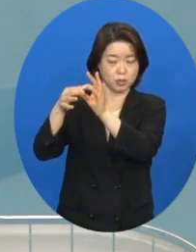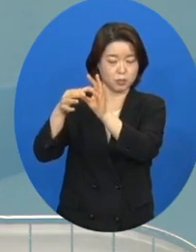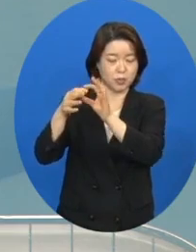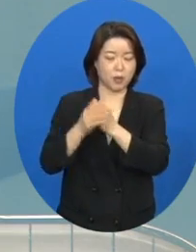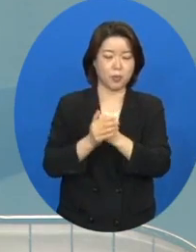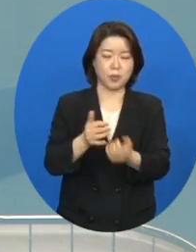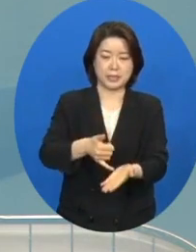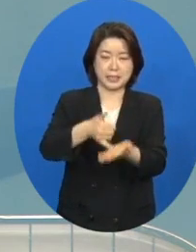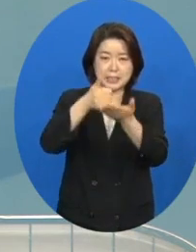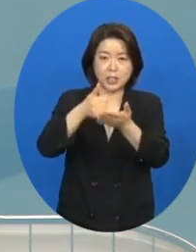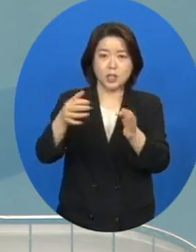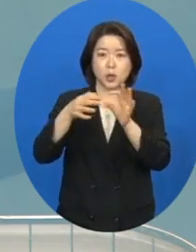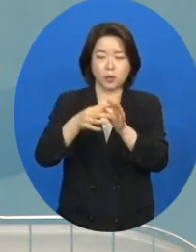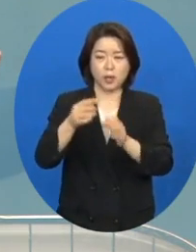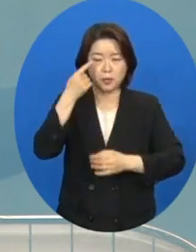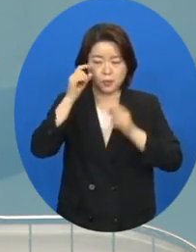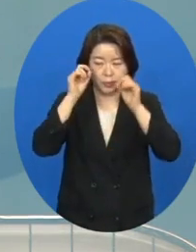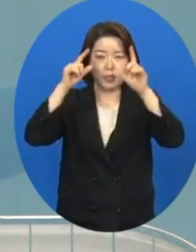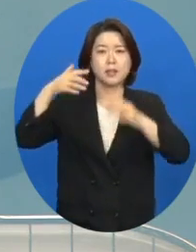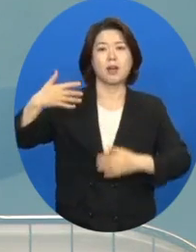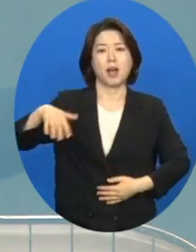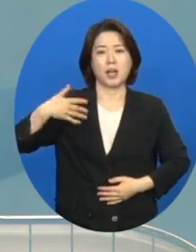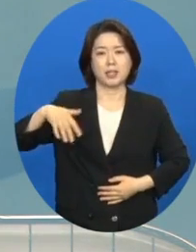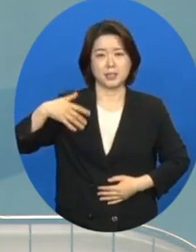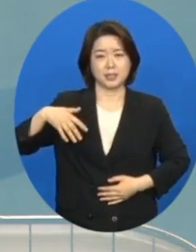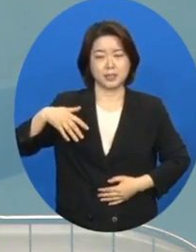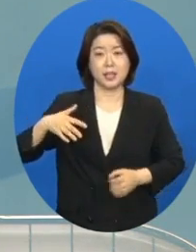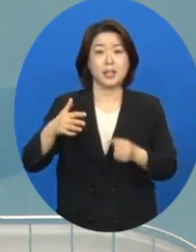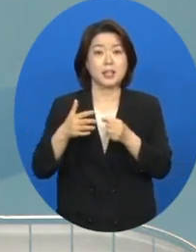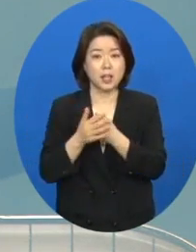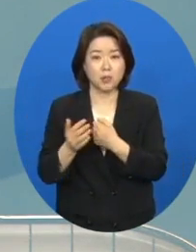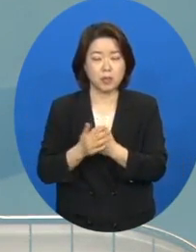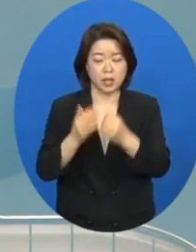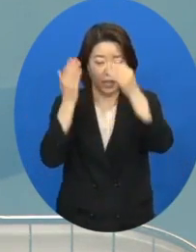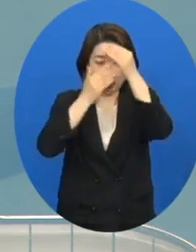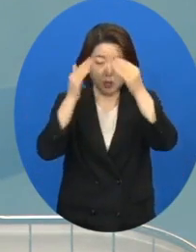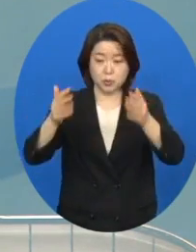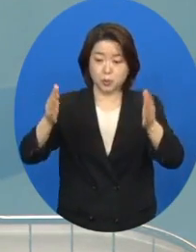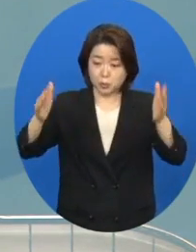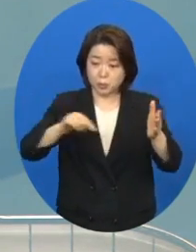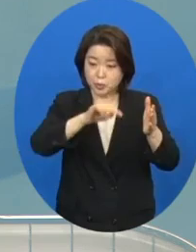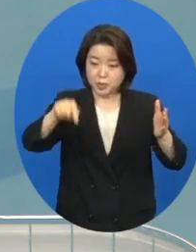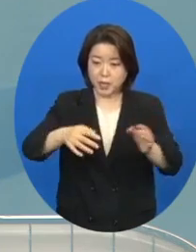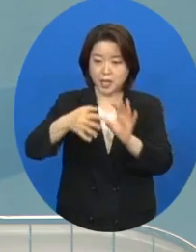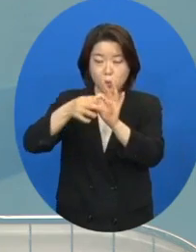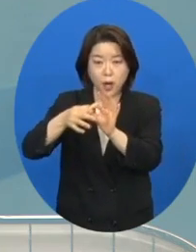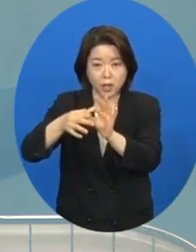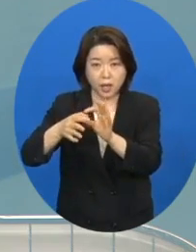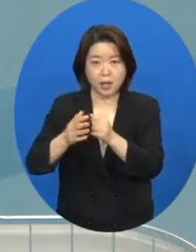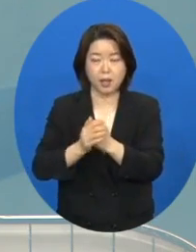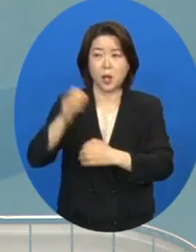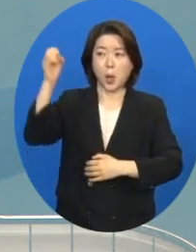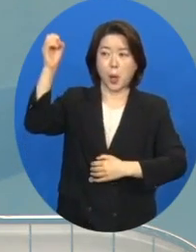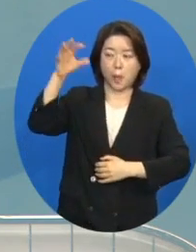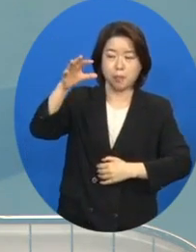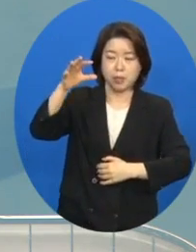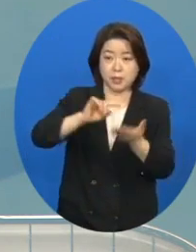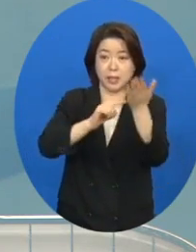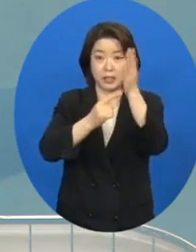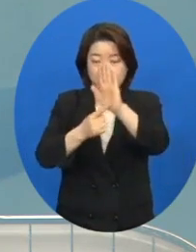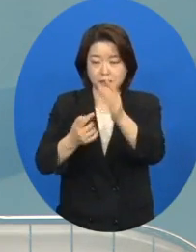인격적인 관계가 눈이 뜨이지 않으니까 그러니까 성도들 사이의 관계도 빛 가운데